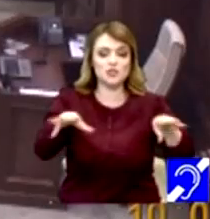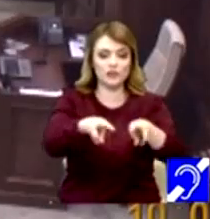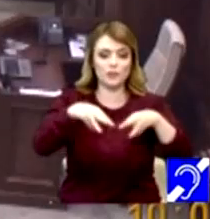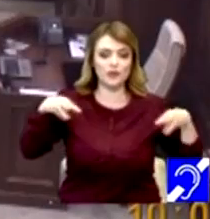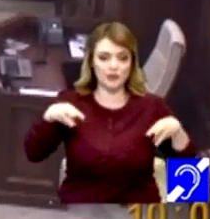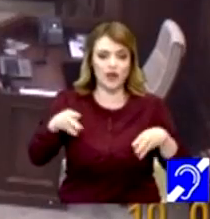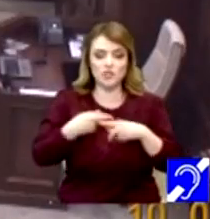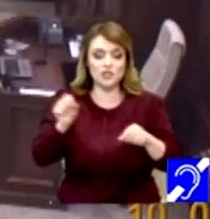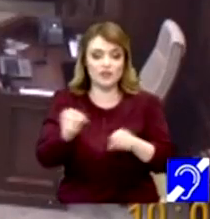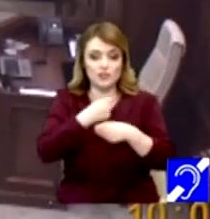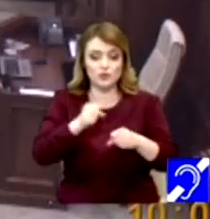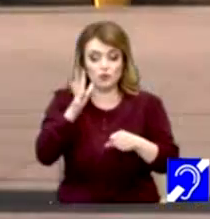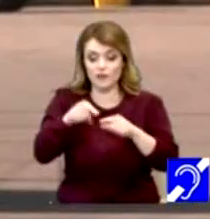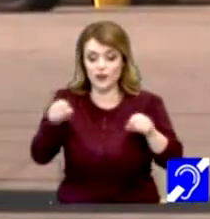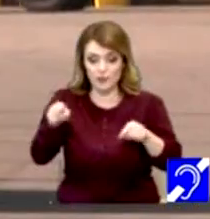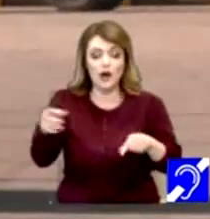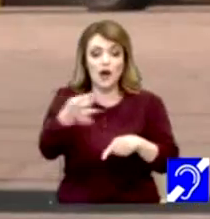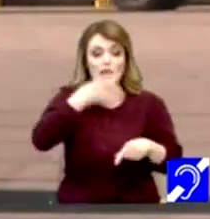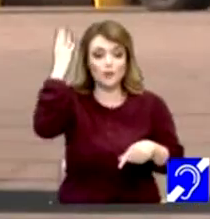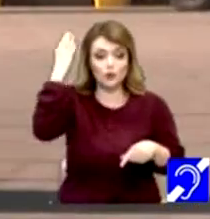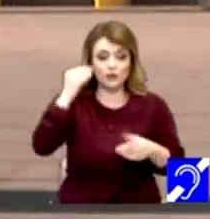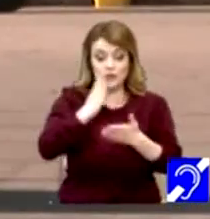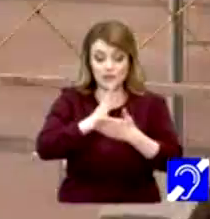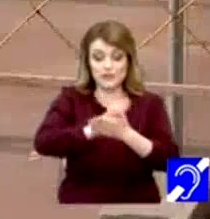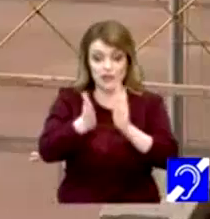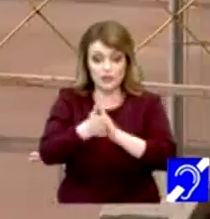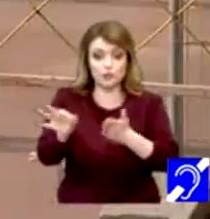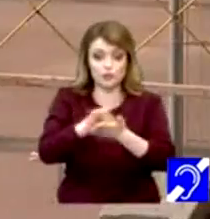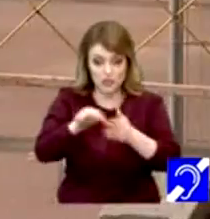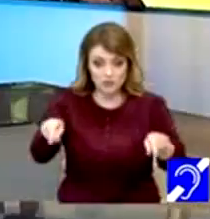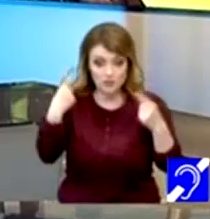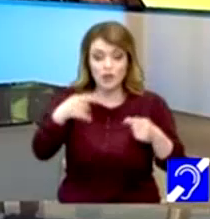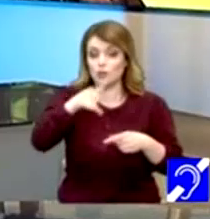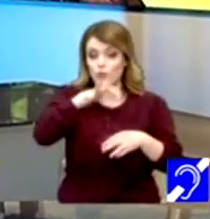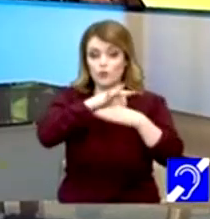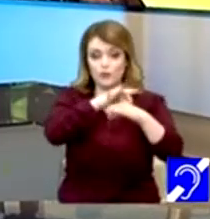imposibilă atâta timp cât în Republica Moldova este instituită stare de urgență.